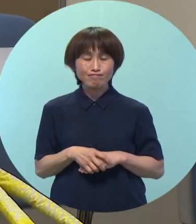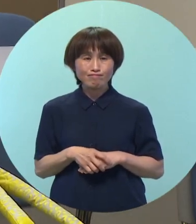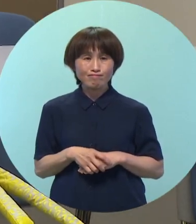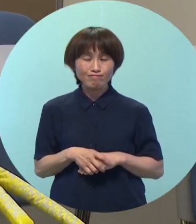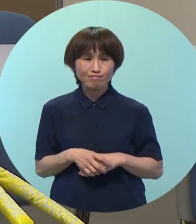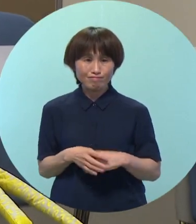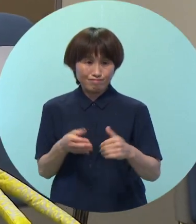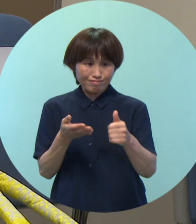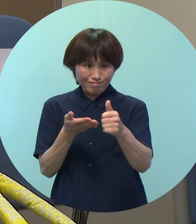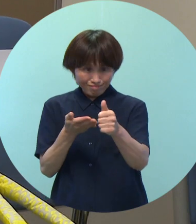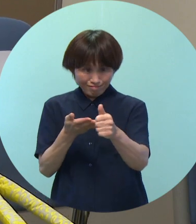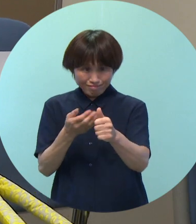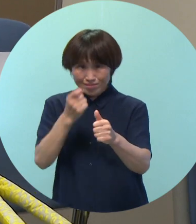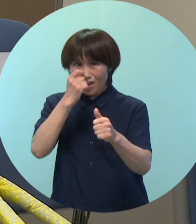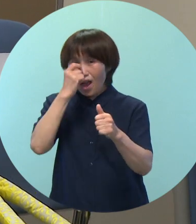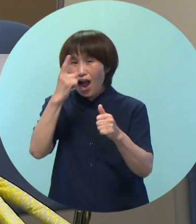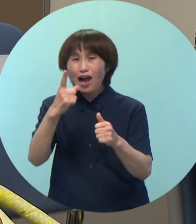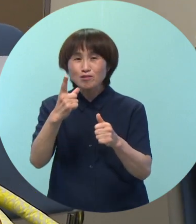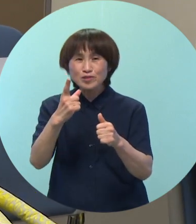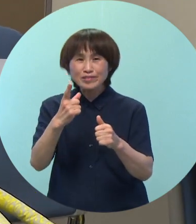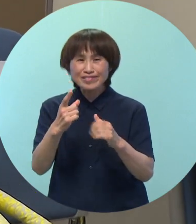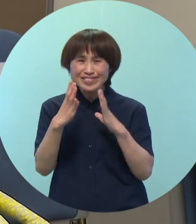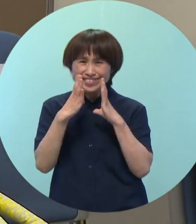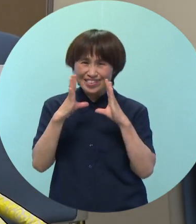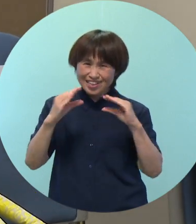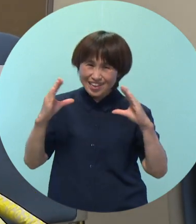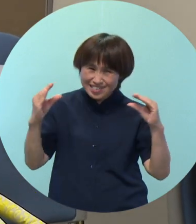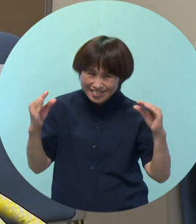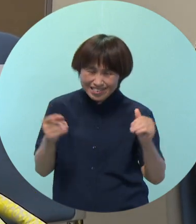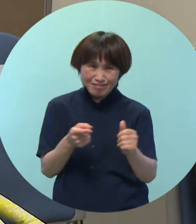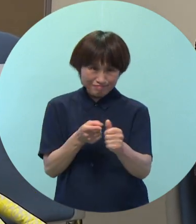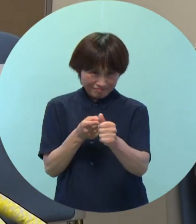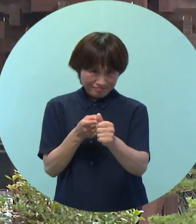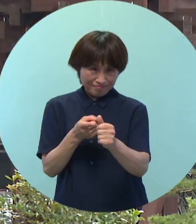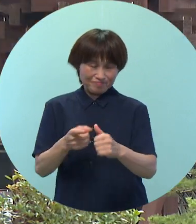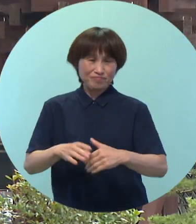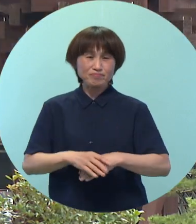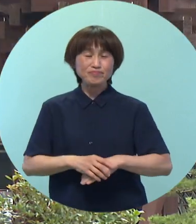明るくって優しくってとっても親切だと思った。